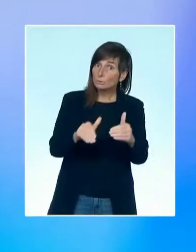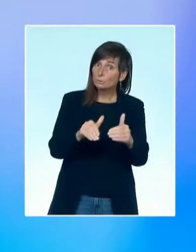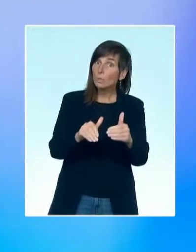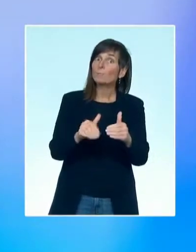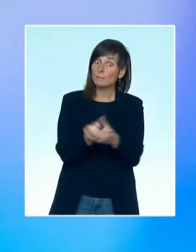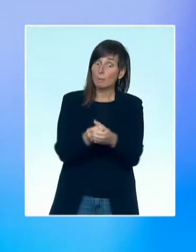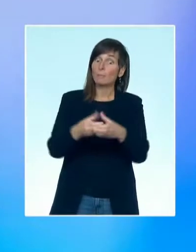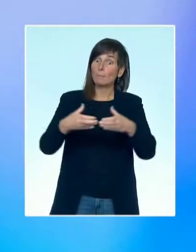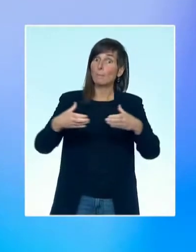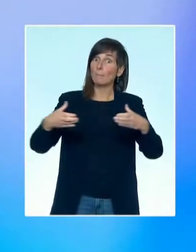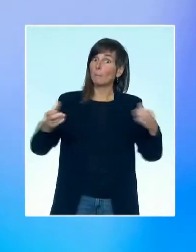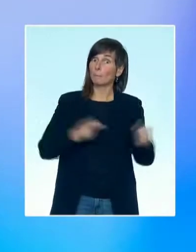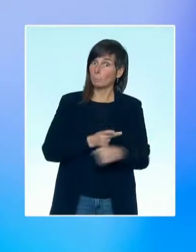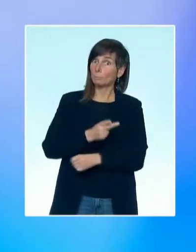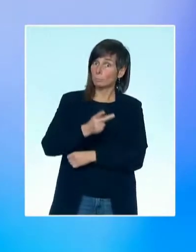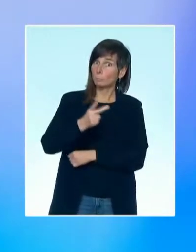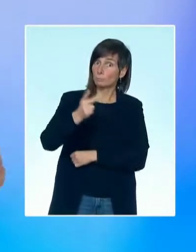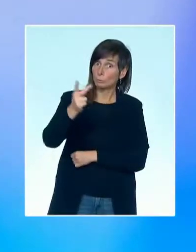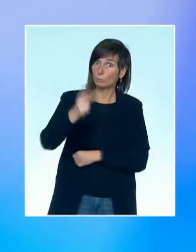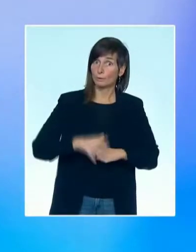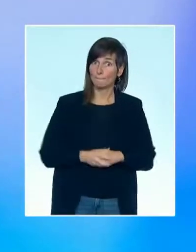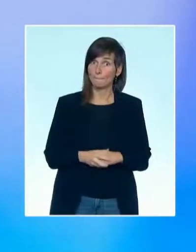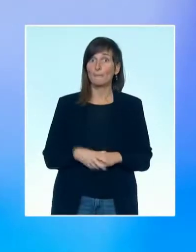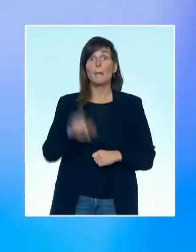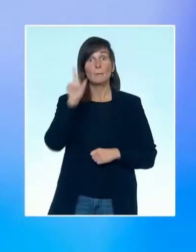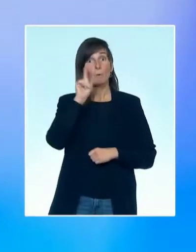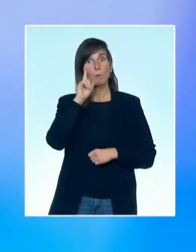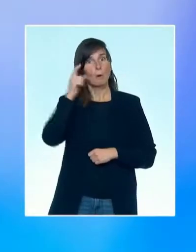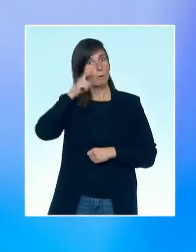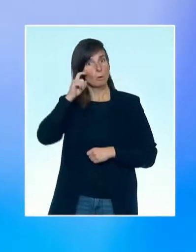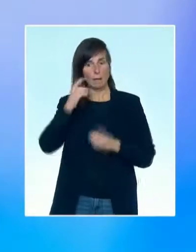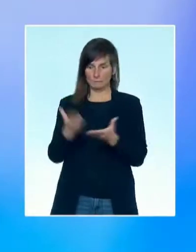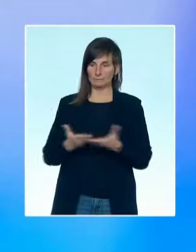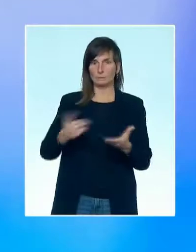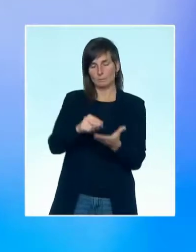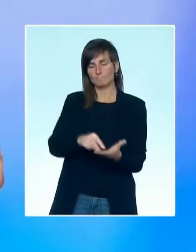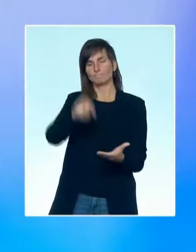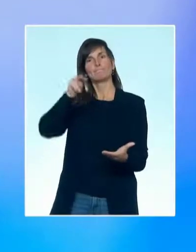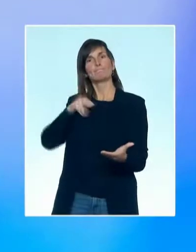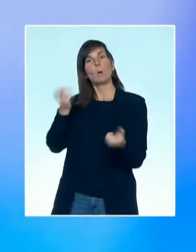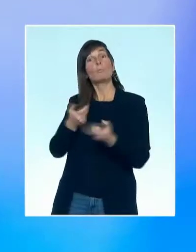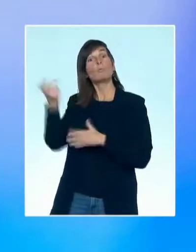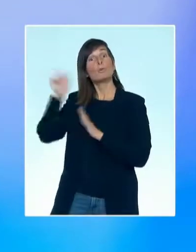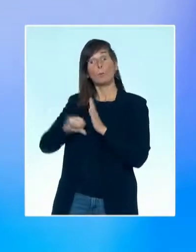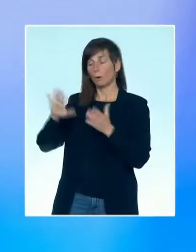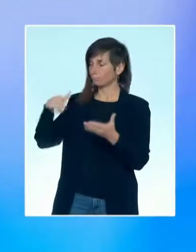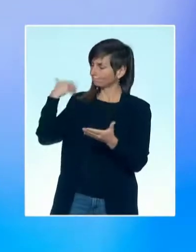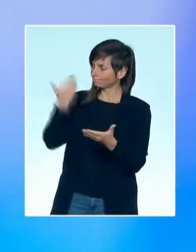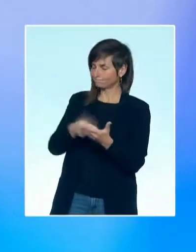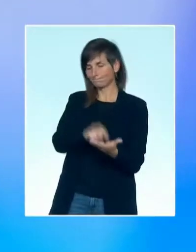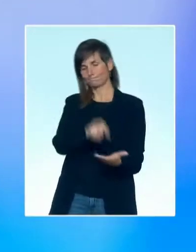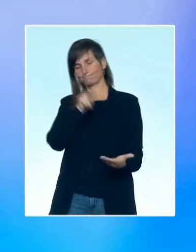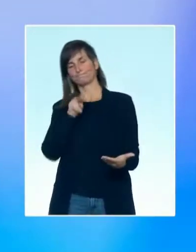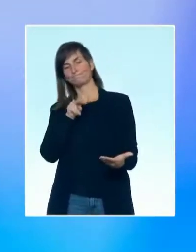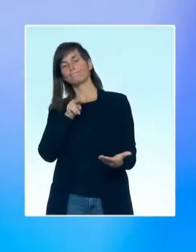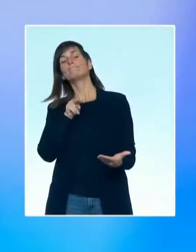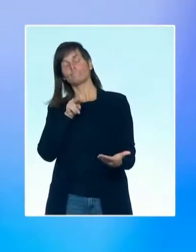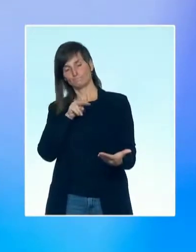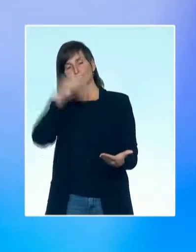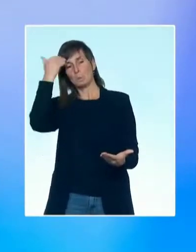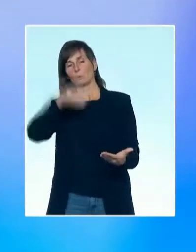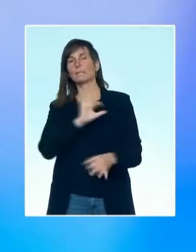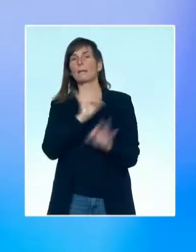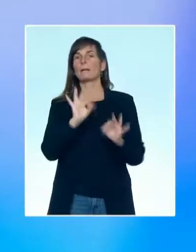l'amplifier et de le renforcer. Car avec le recul des derniers mois, nous savons que si le vaccin